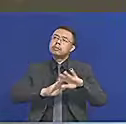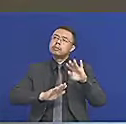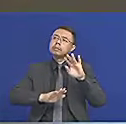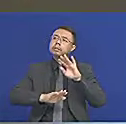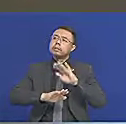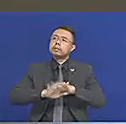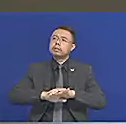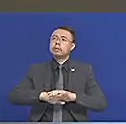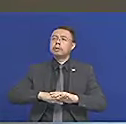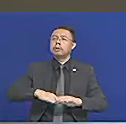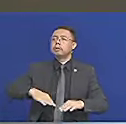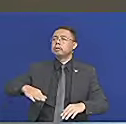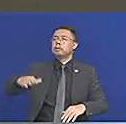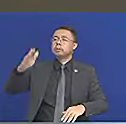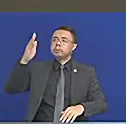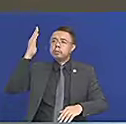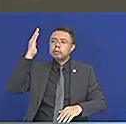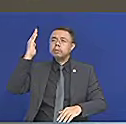karena